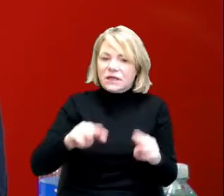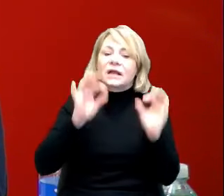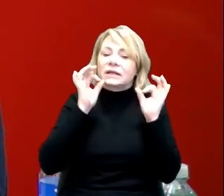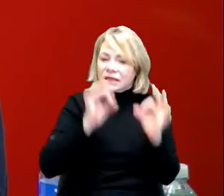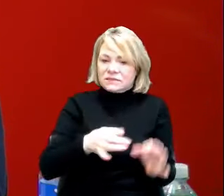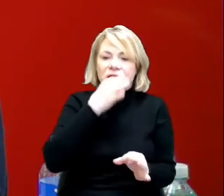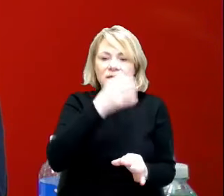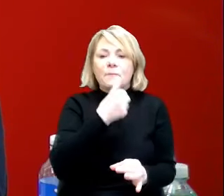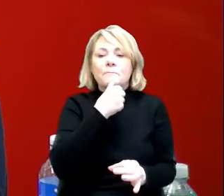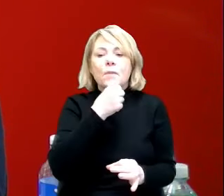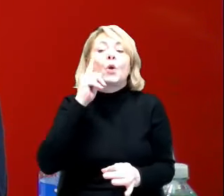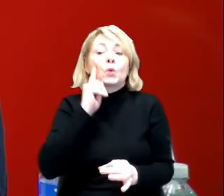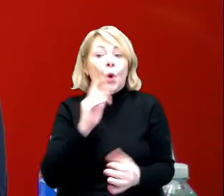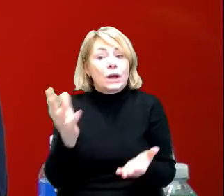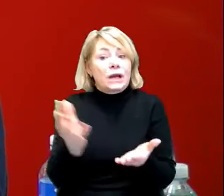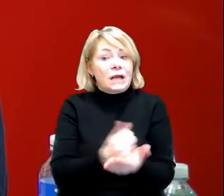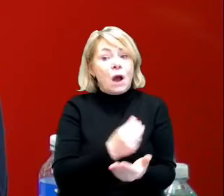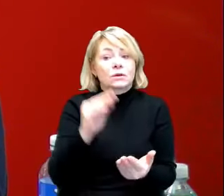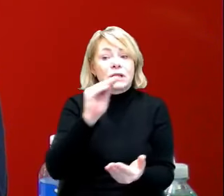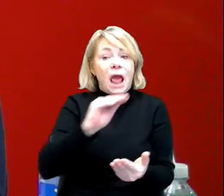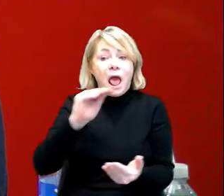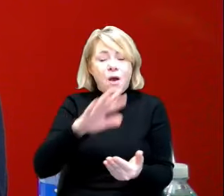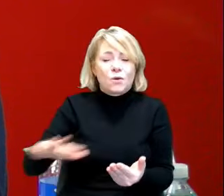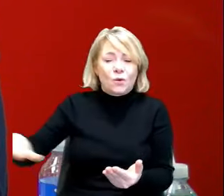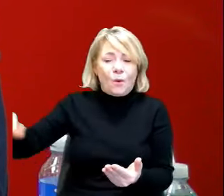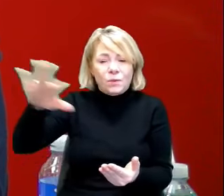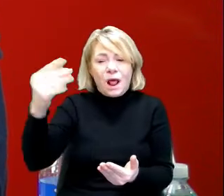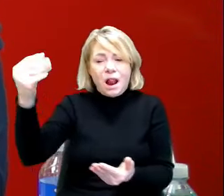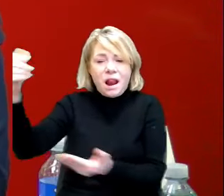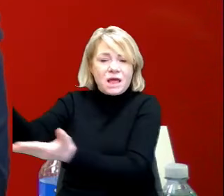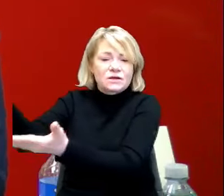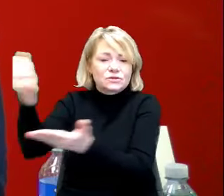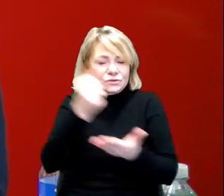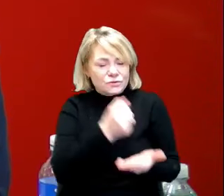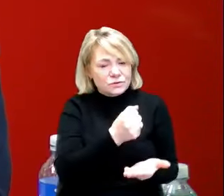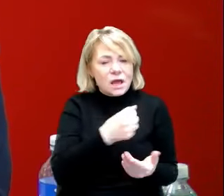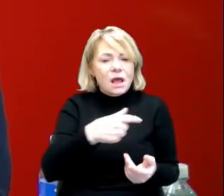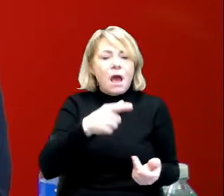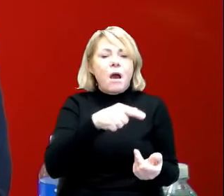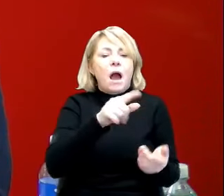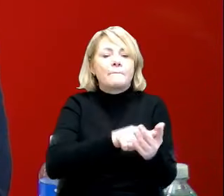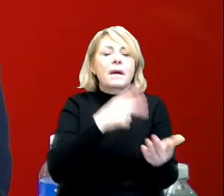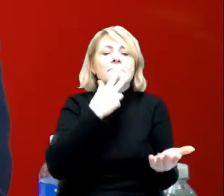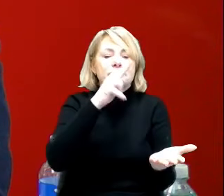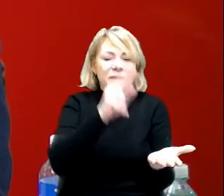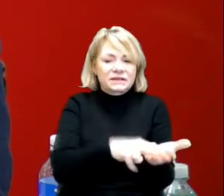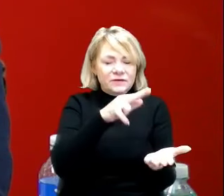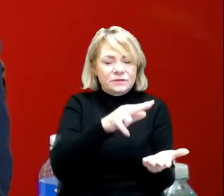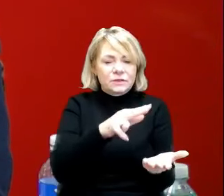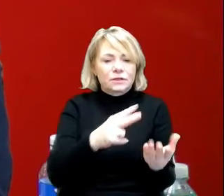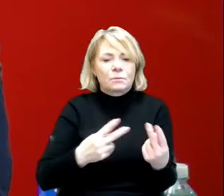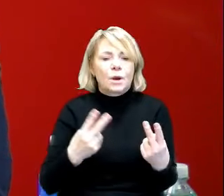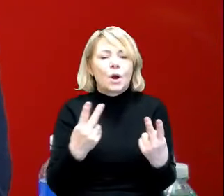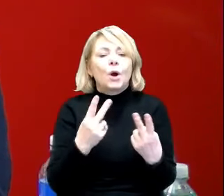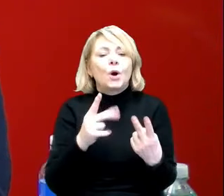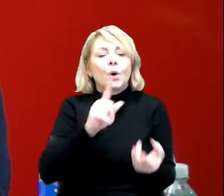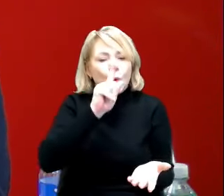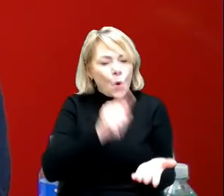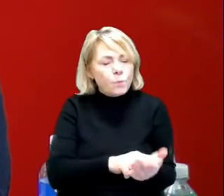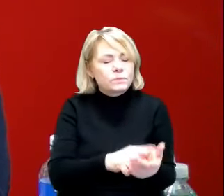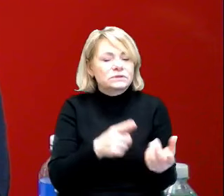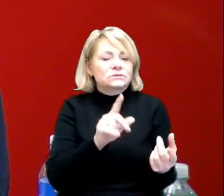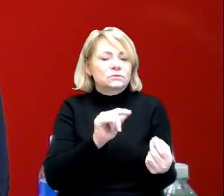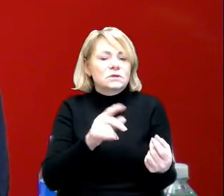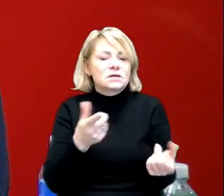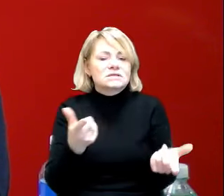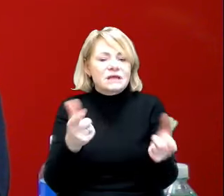gauti europos sąjungos lėšas gauti toje eilutėje patvirtinimą reikia sąveikos su savivaldybe tai mes padarysim